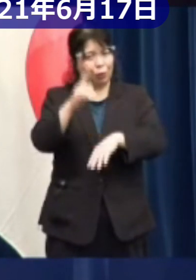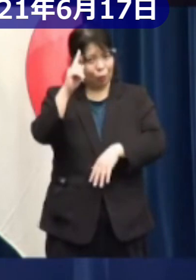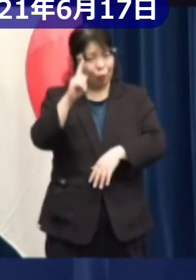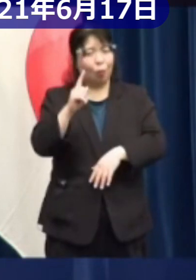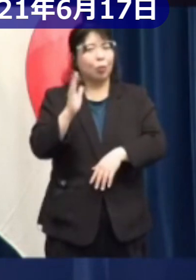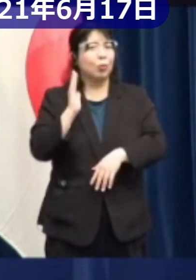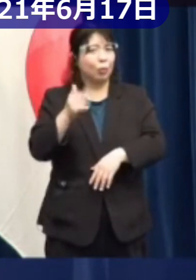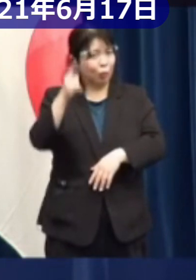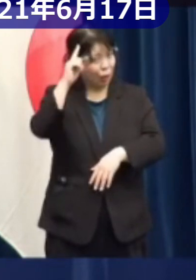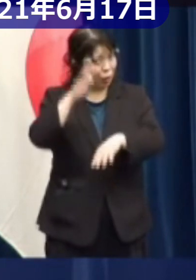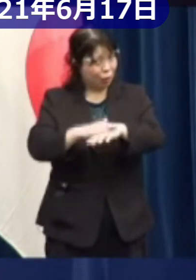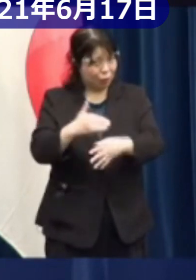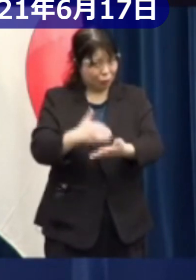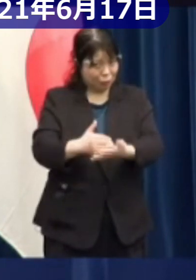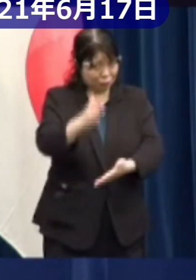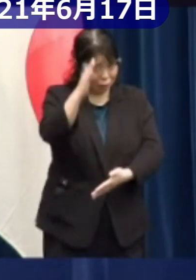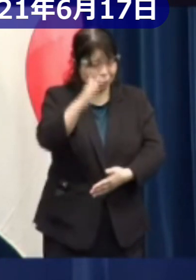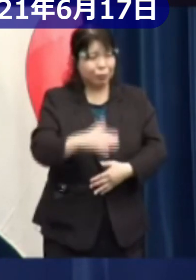ください。